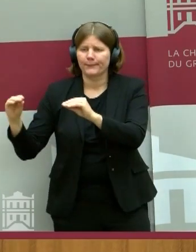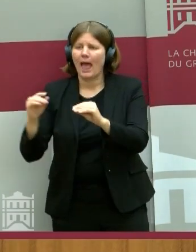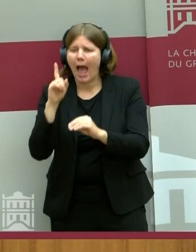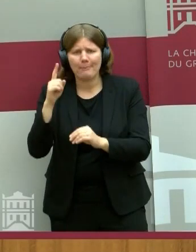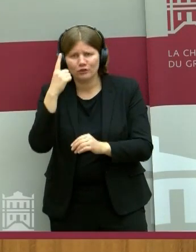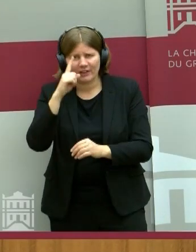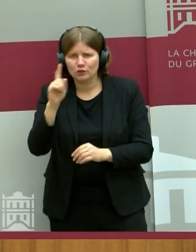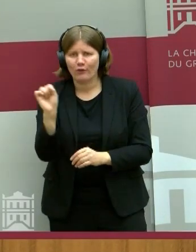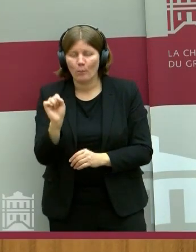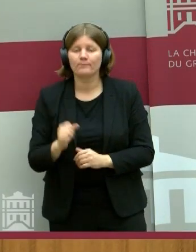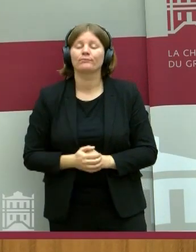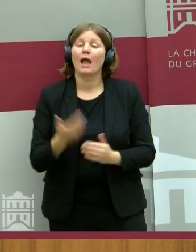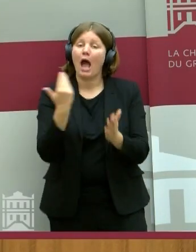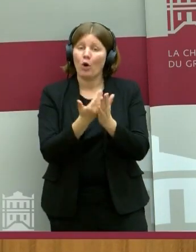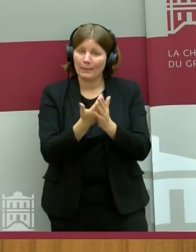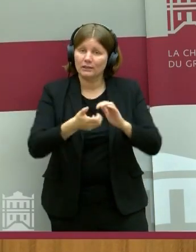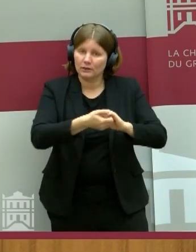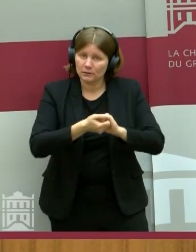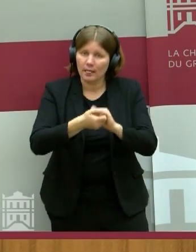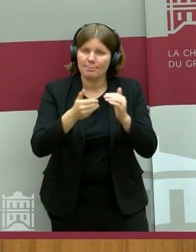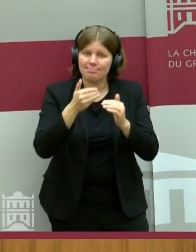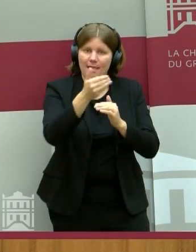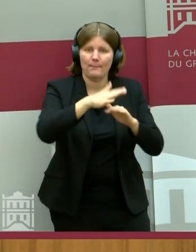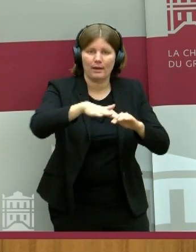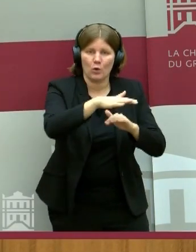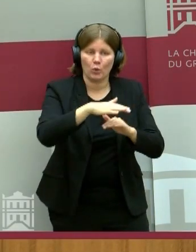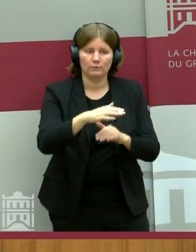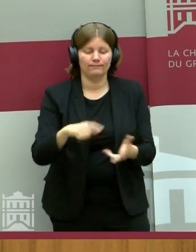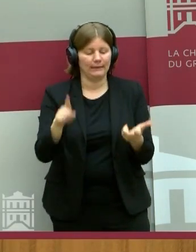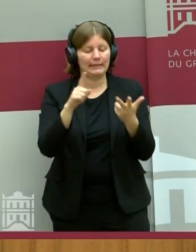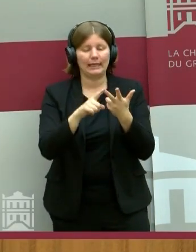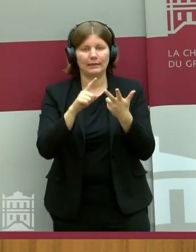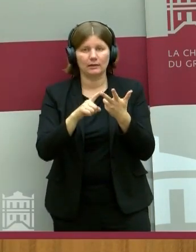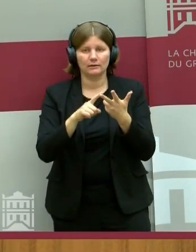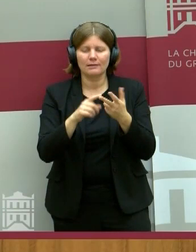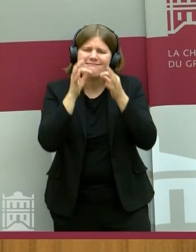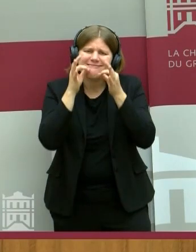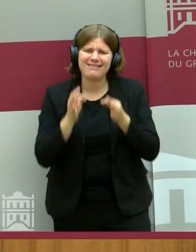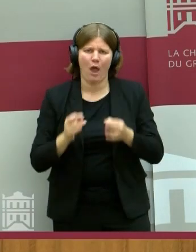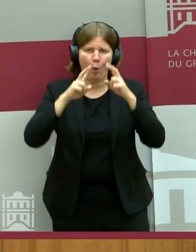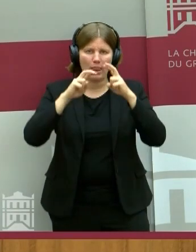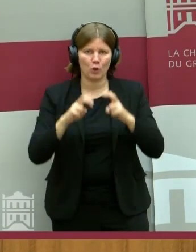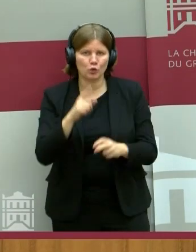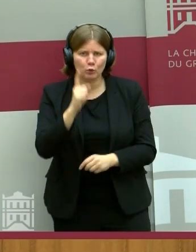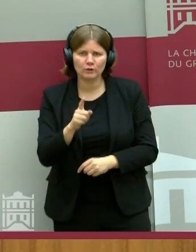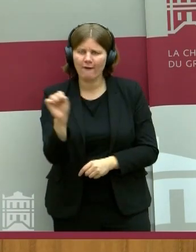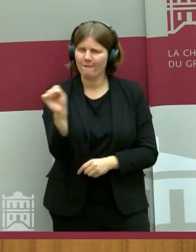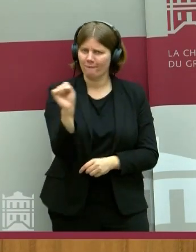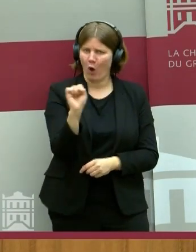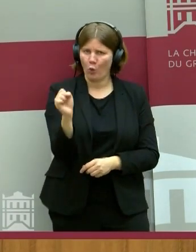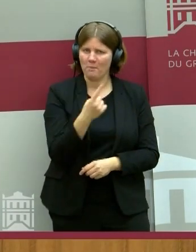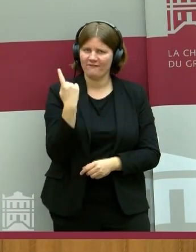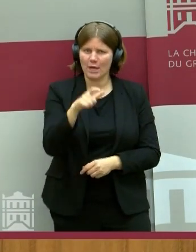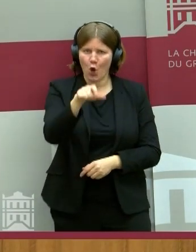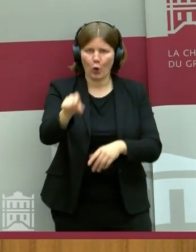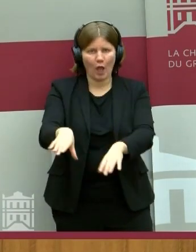Argument ist ganz klar, Solidarität von den Nordbeschregionen. Ein drittes Sache. Wir müssen immer ganz genau analysieren, mit welchen Ursachen wir Leute abholen.